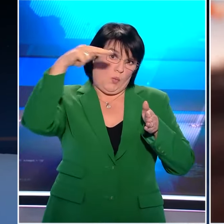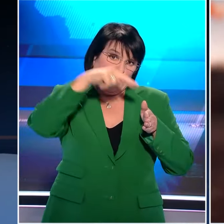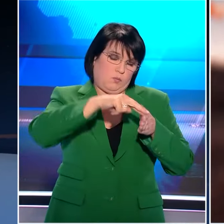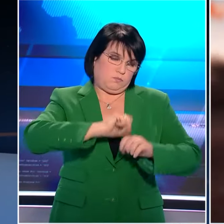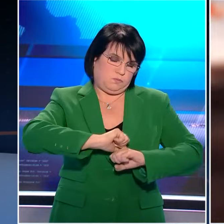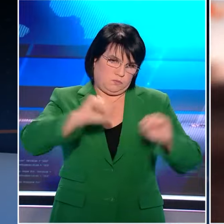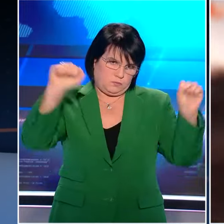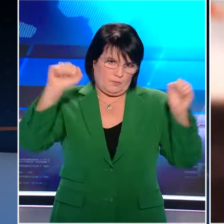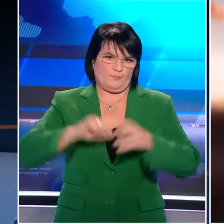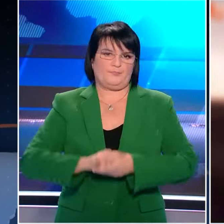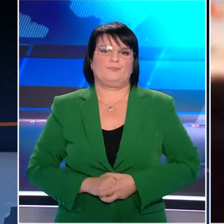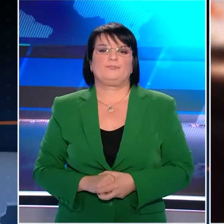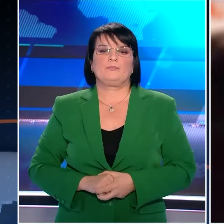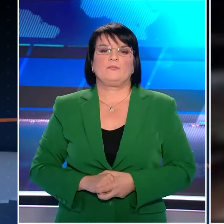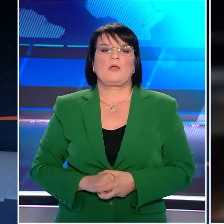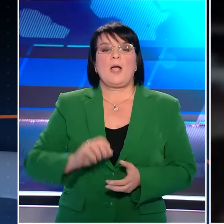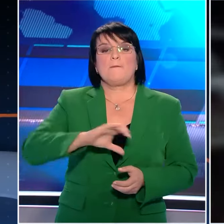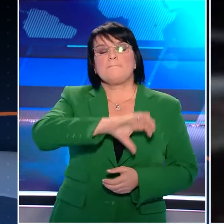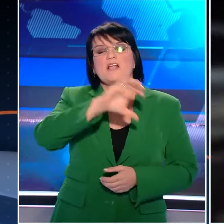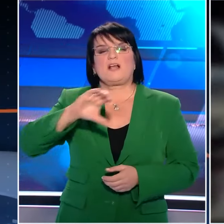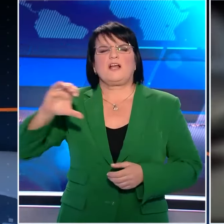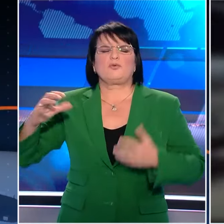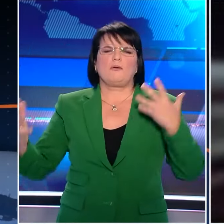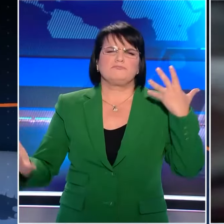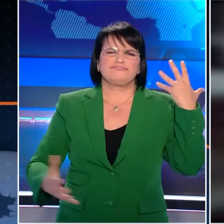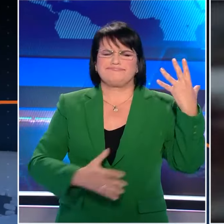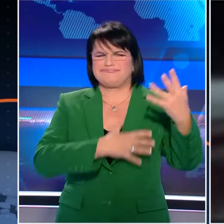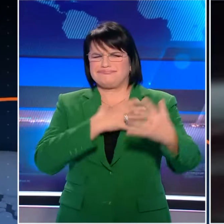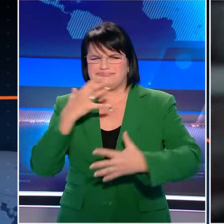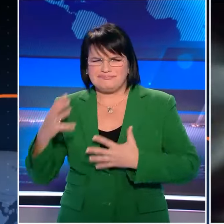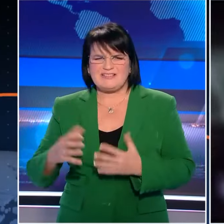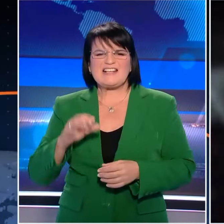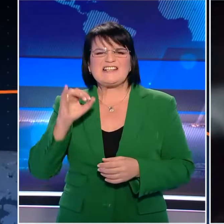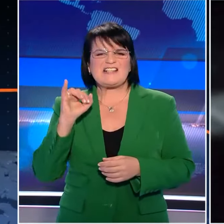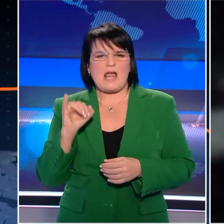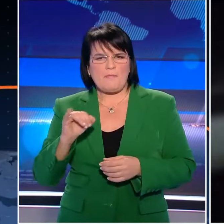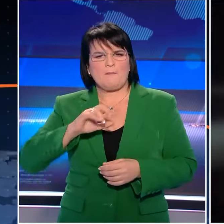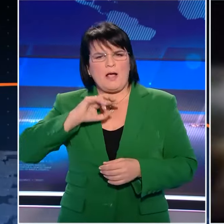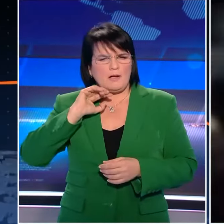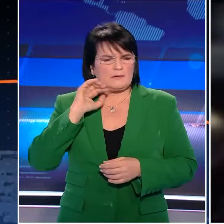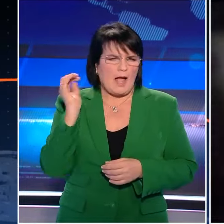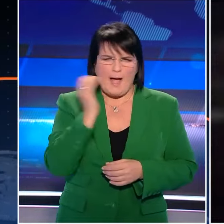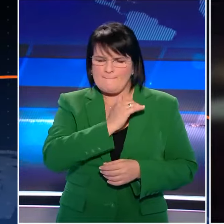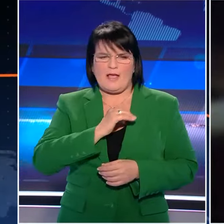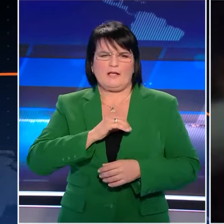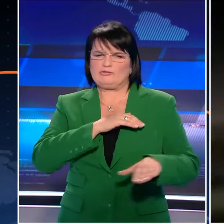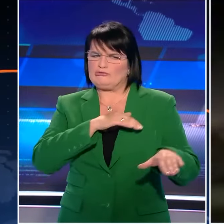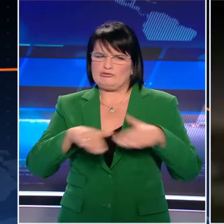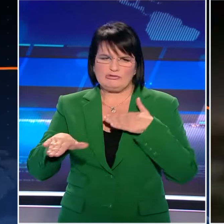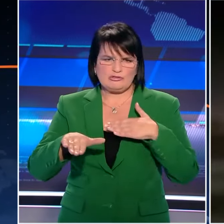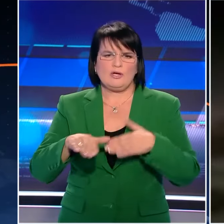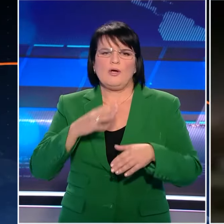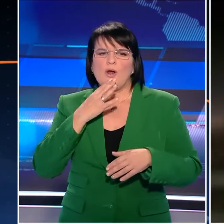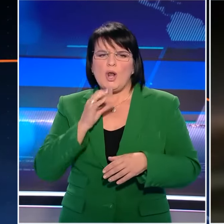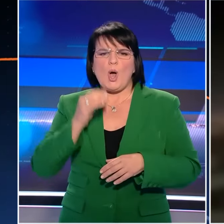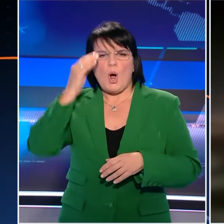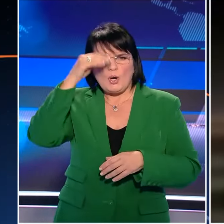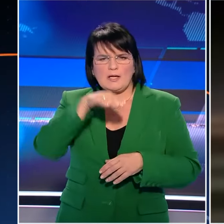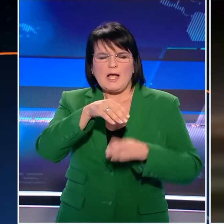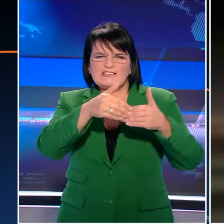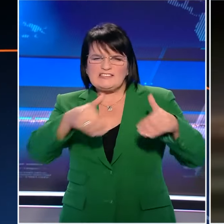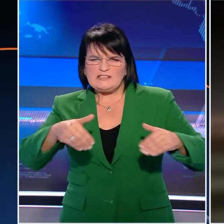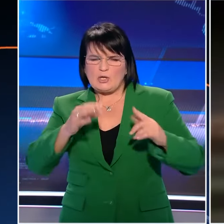Σε τροχιά γενικής ανάφλεξης η Μέση Ανατολή. Η απάντηση από το Ισλαμαμπάντ ήρθε άμεσα, λίγες ώρες μετά τα ιρανικά πλήγματα στα σύνορα του